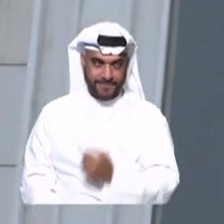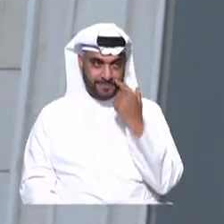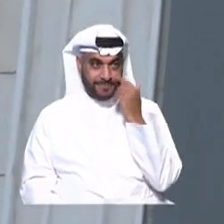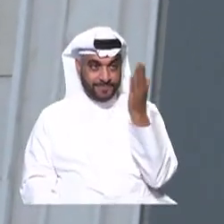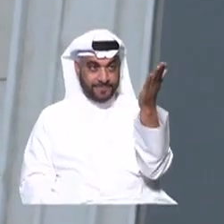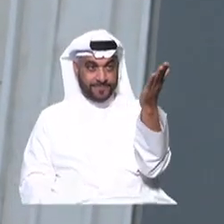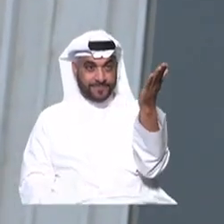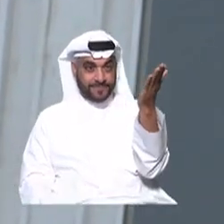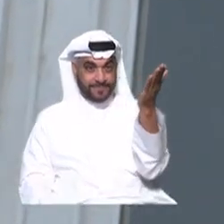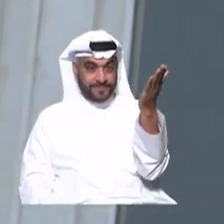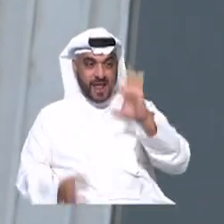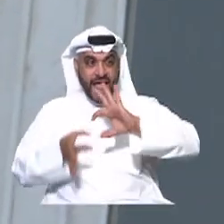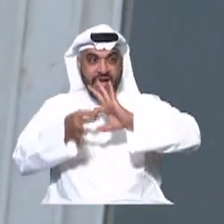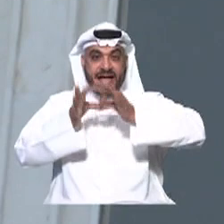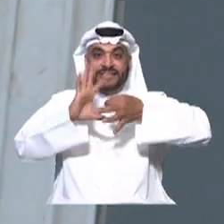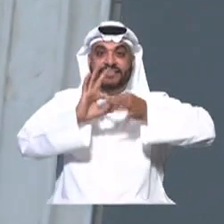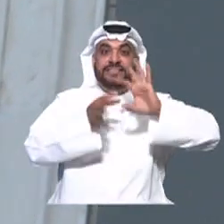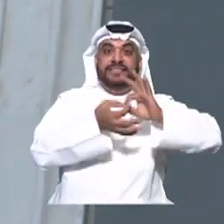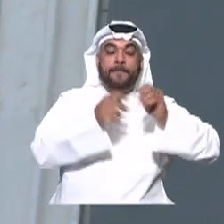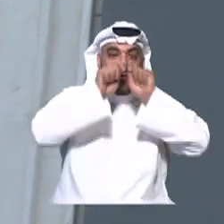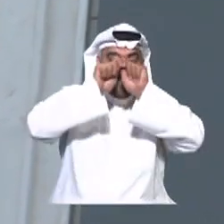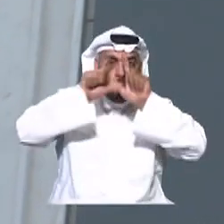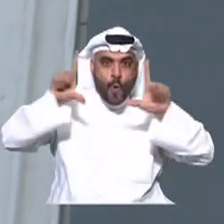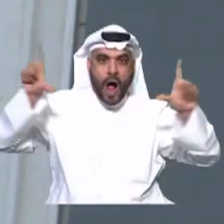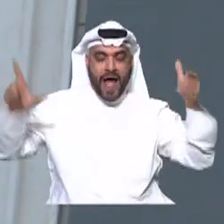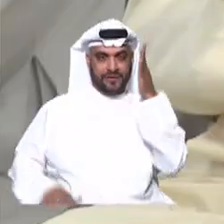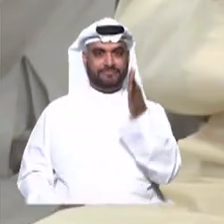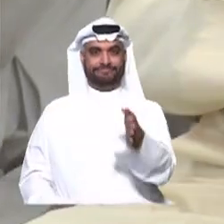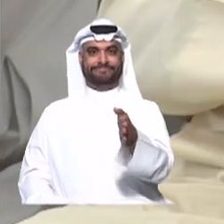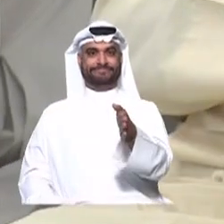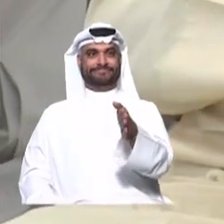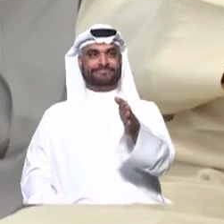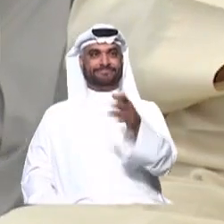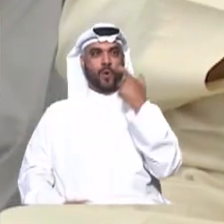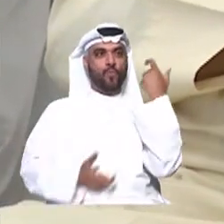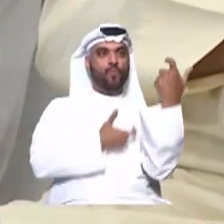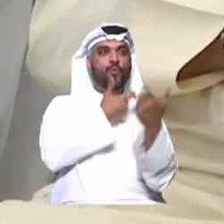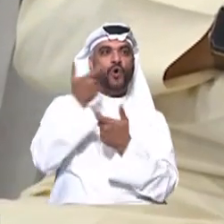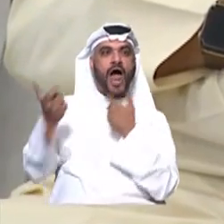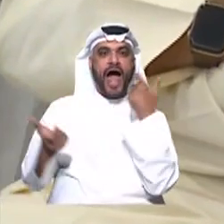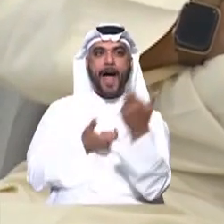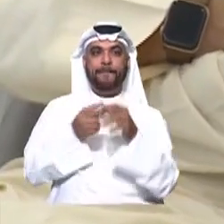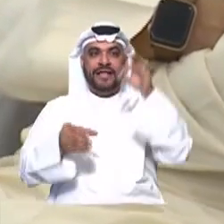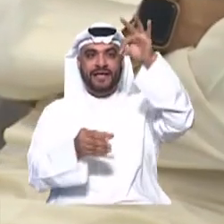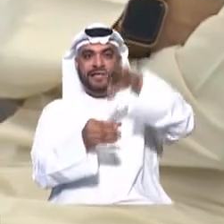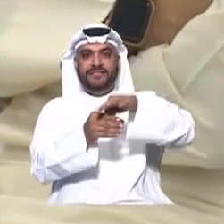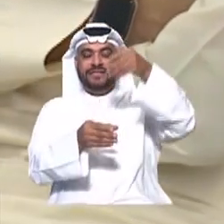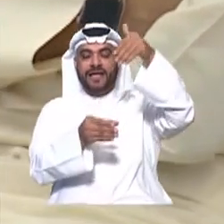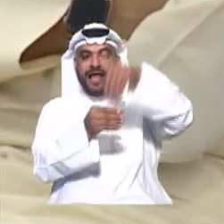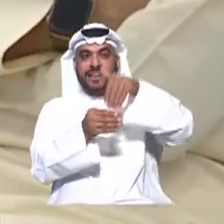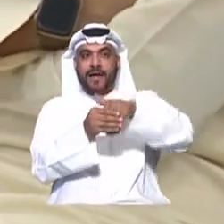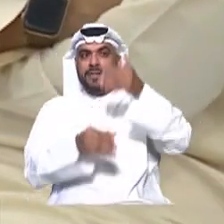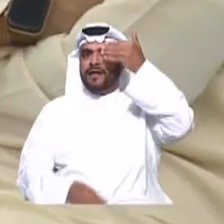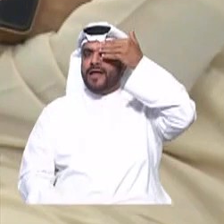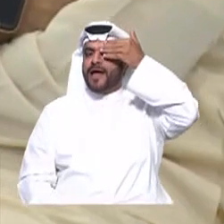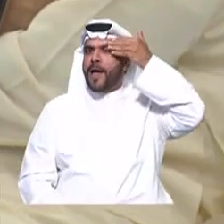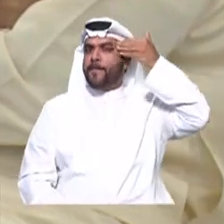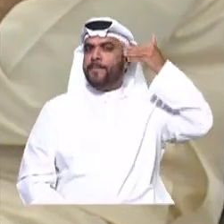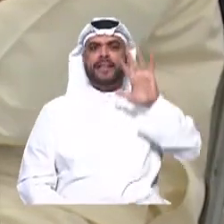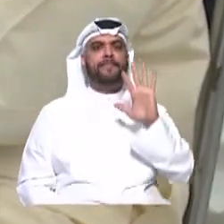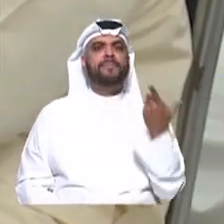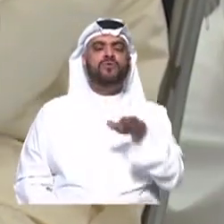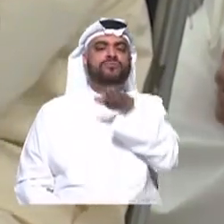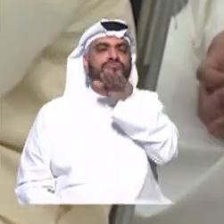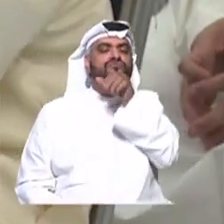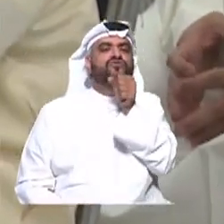جمعية الشفافية الكويتية تسابق الزمن من أجل مراقبة الانتخابات، هذه المرة من خلال خبرات المتقاعدين